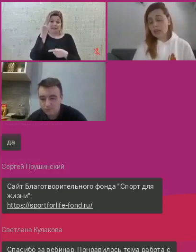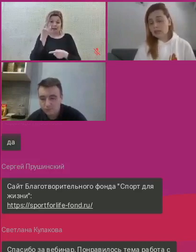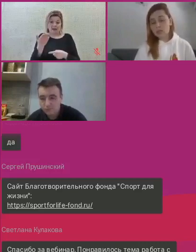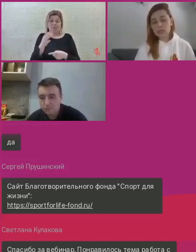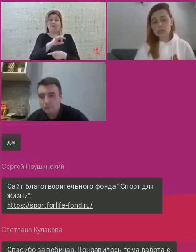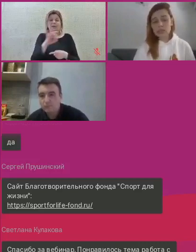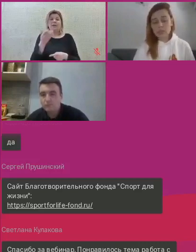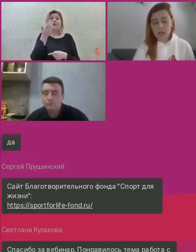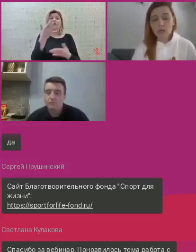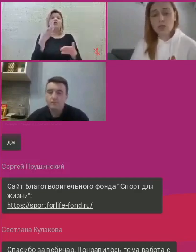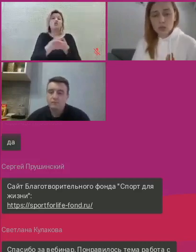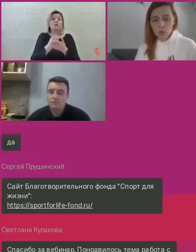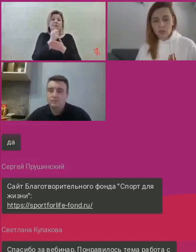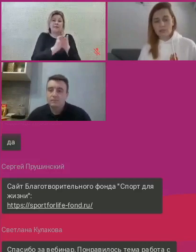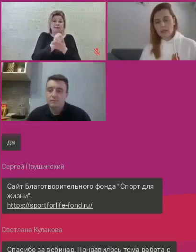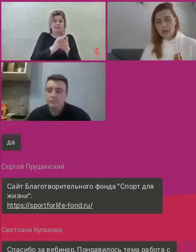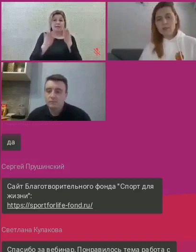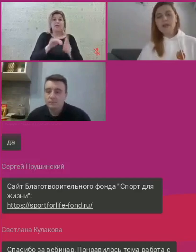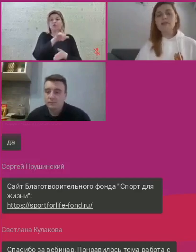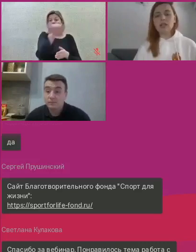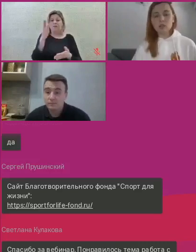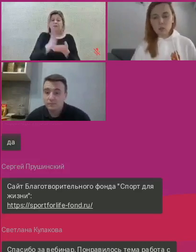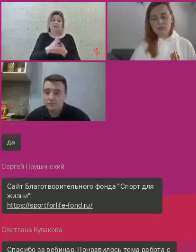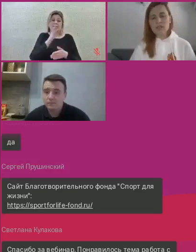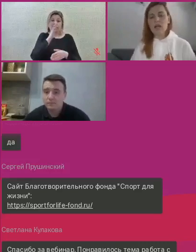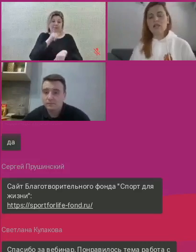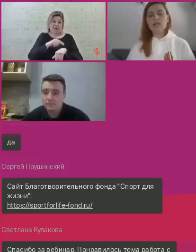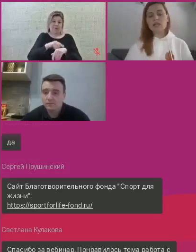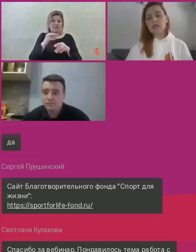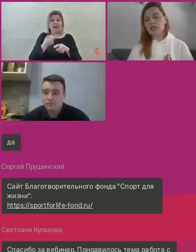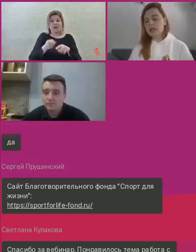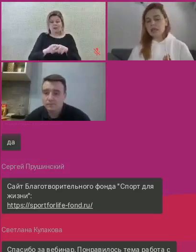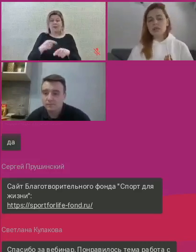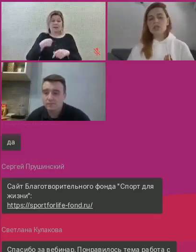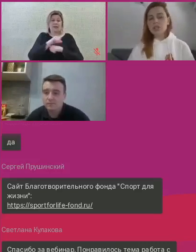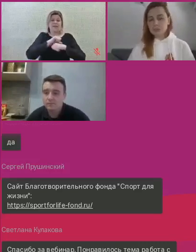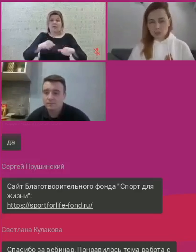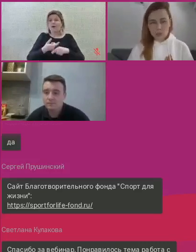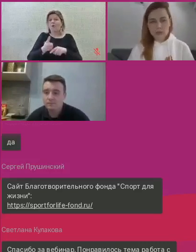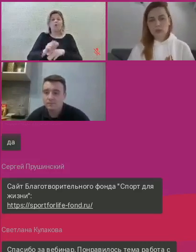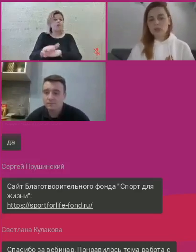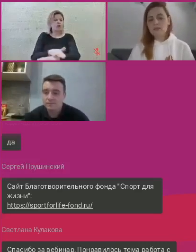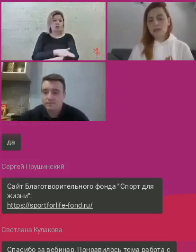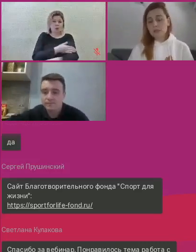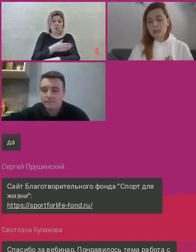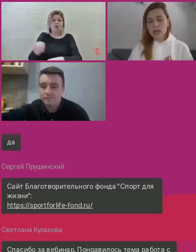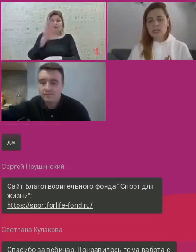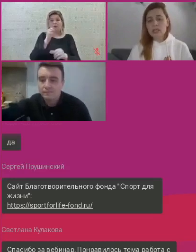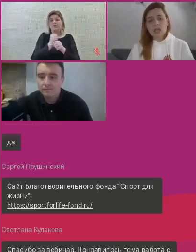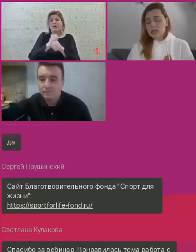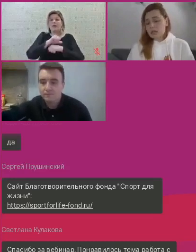на это. Я все делала сама очень долгое время. И волонтеров искали, и через партнеров, то есть